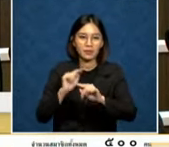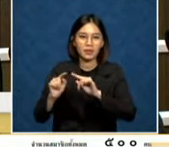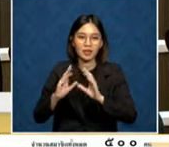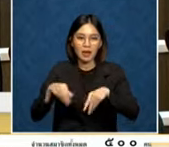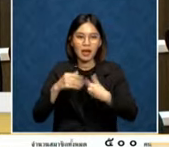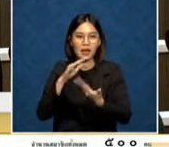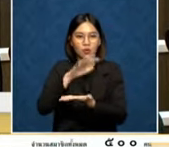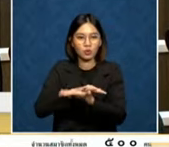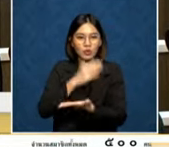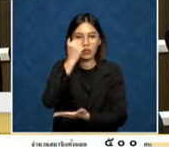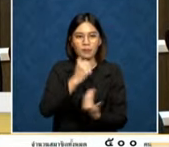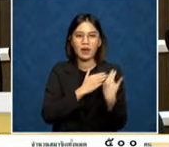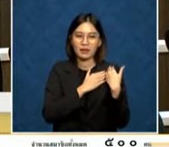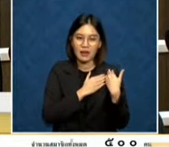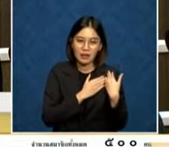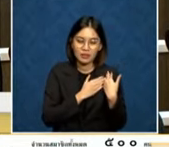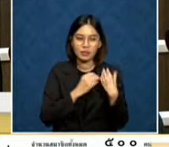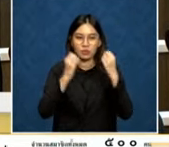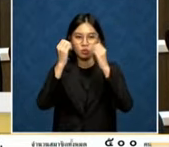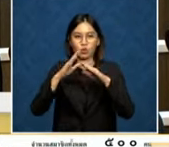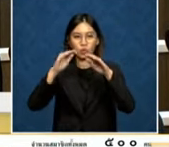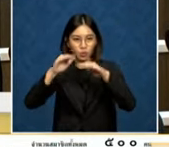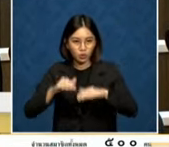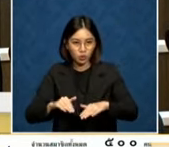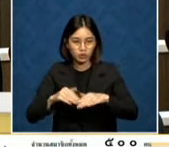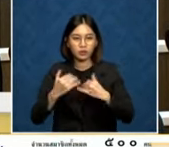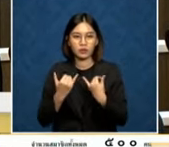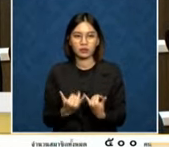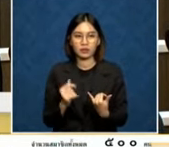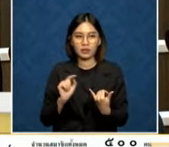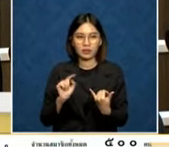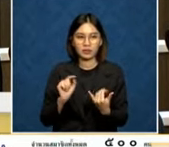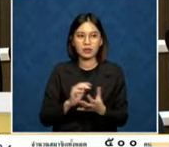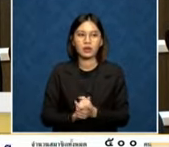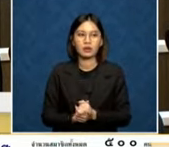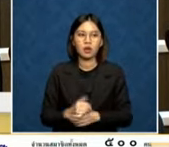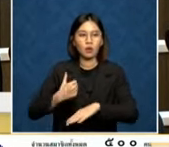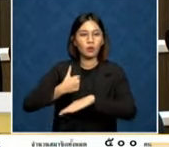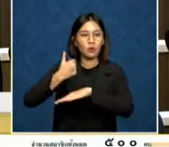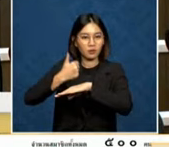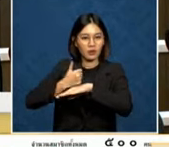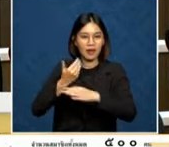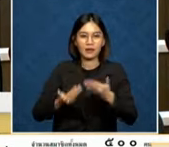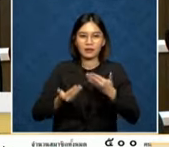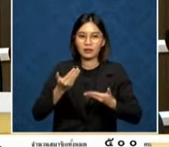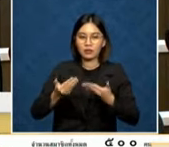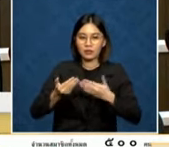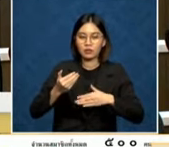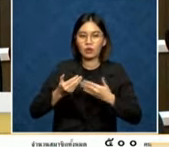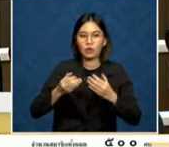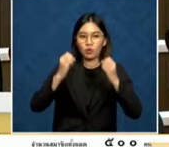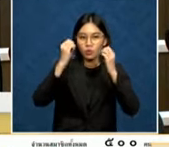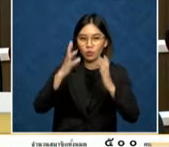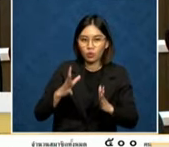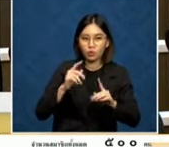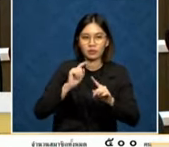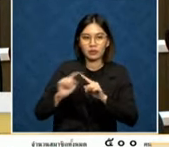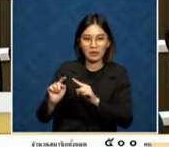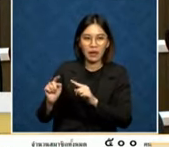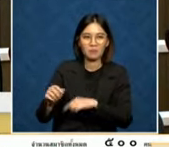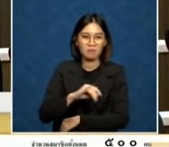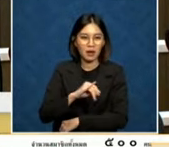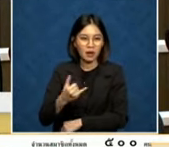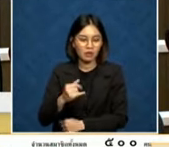เรียนเพื่อลดภาระงานครูในปัจจุบันนะคะท่านท่านผู้อำนวยการหรือครูใหญ่บางครั้งบางรงเรียนต้อง